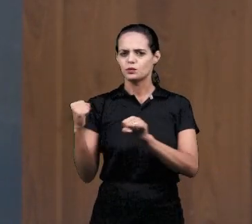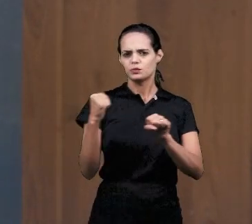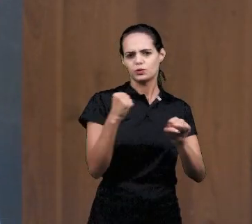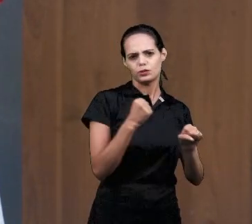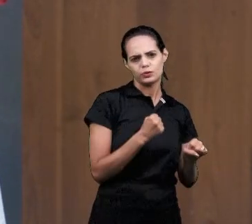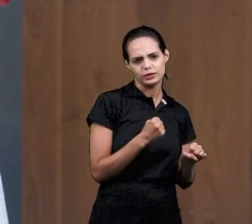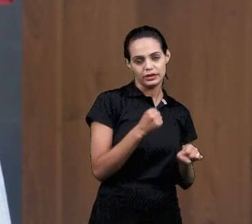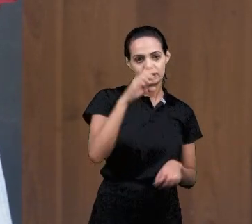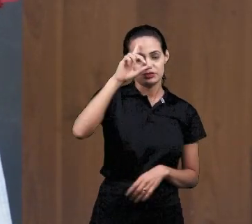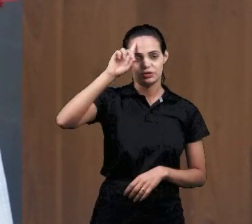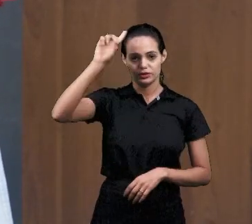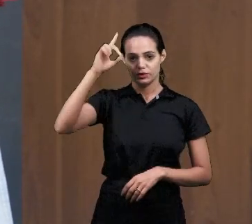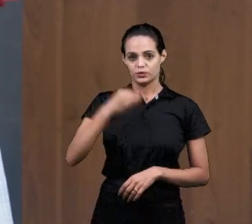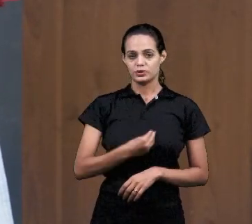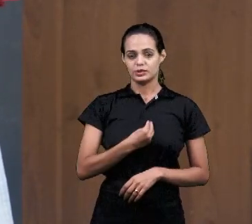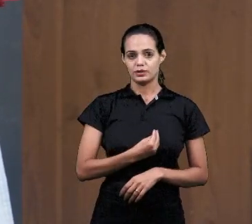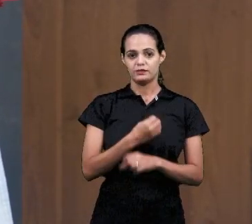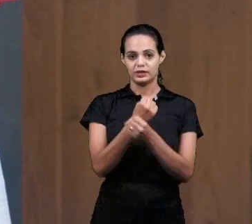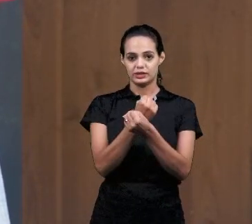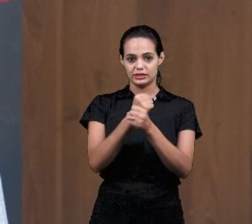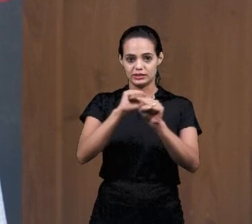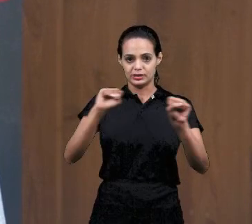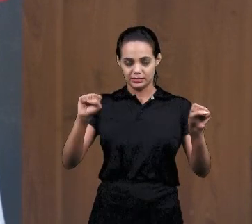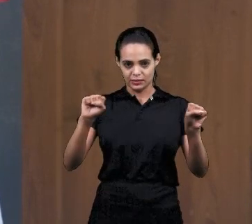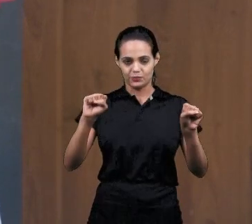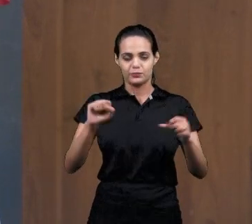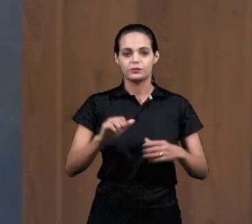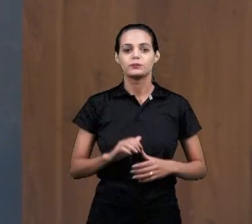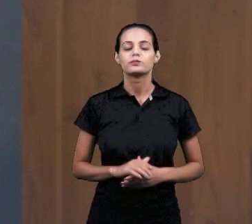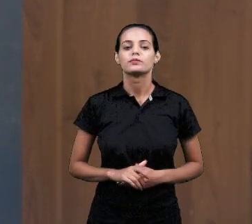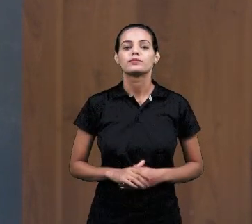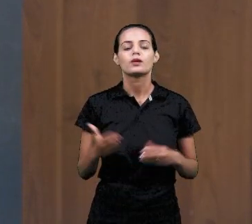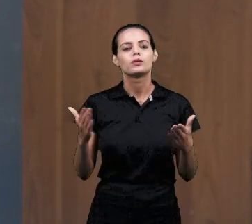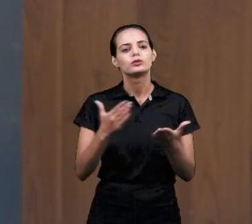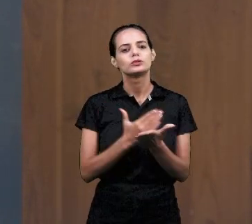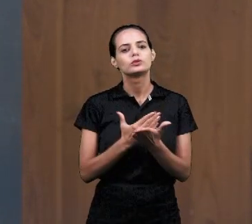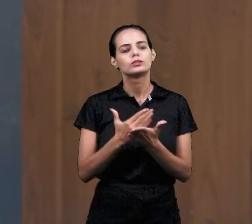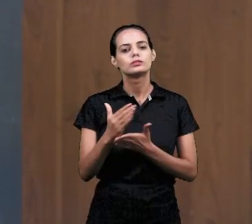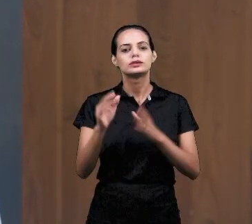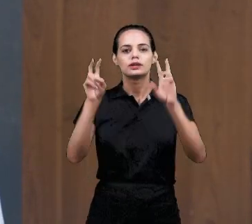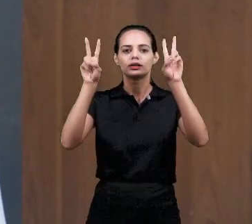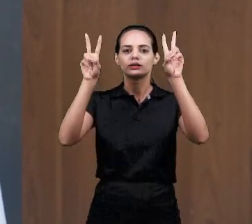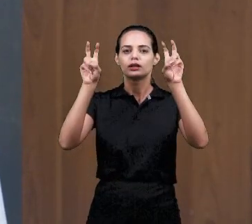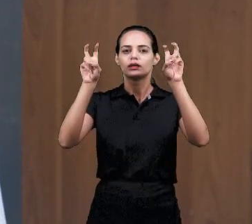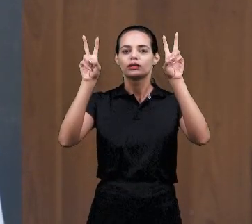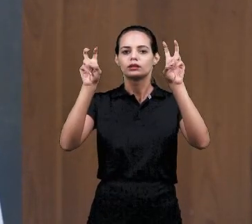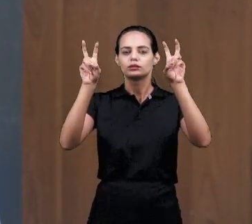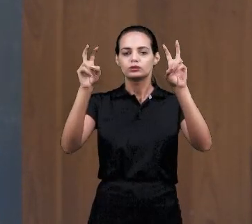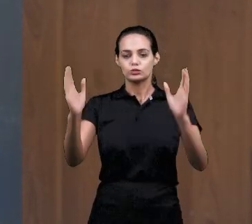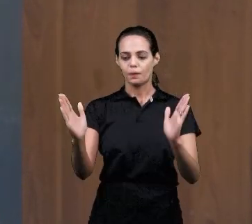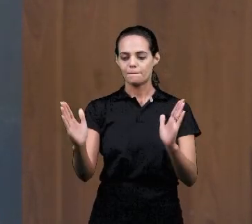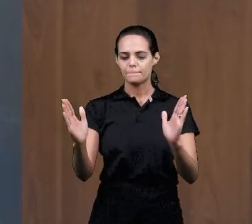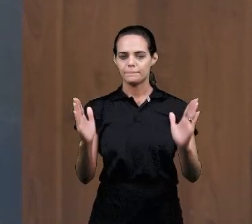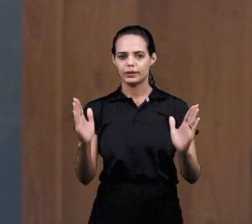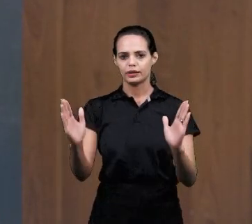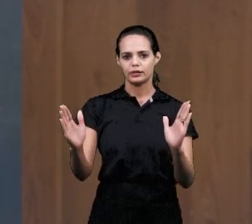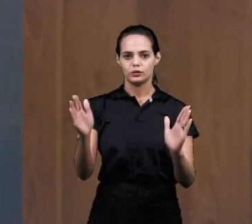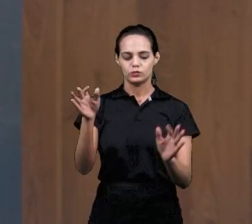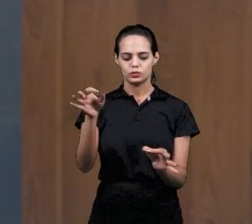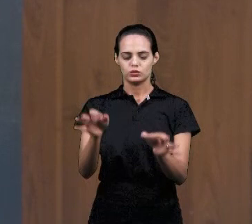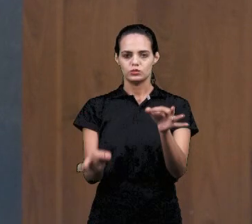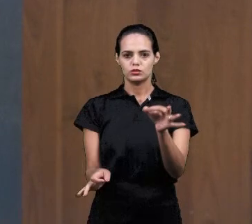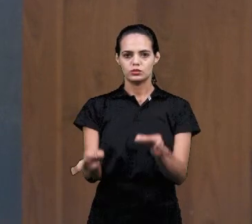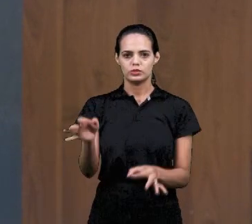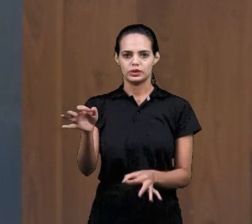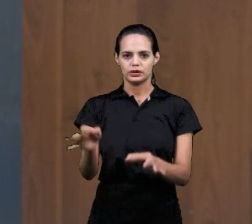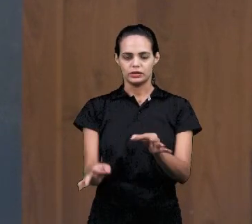une introduction de ce sujet et parler sur la période des juges, qui a été la période que Samson a vécue. Nous